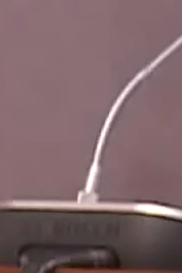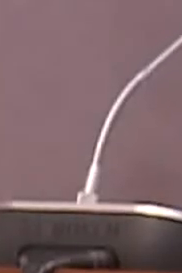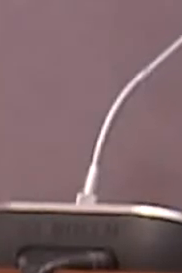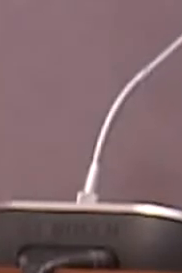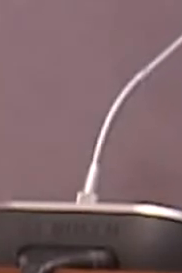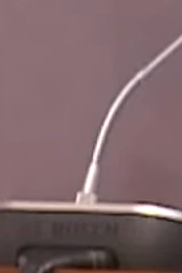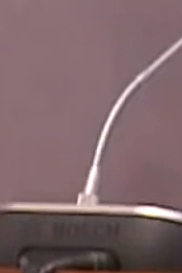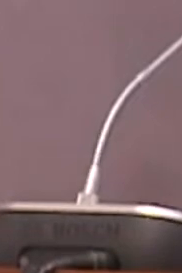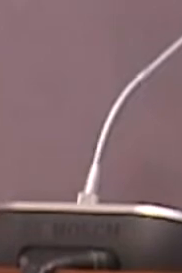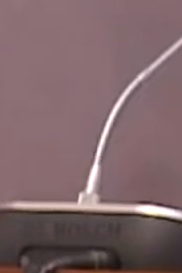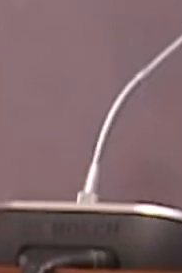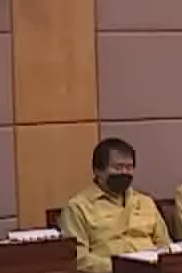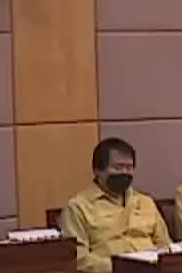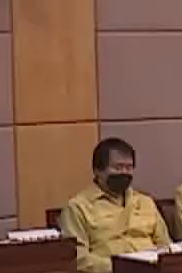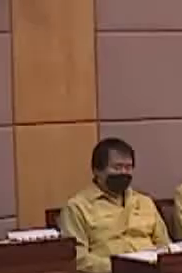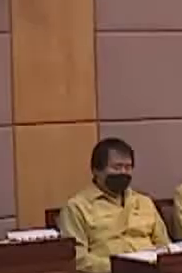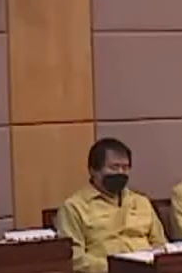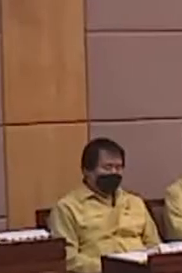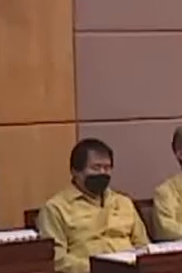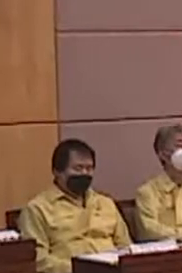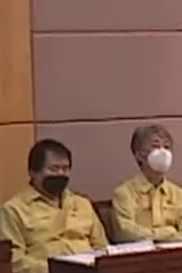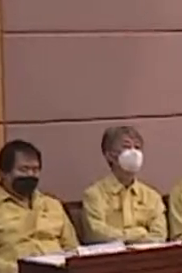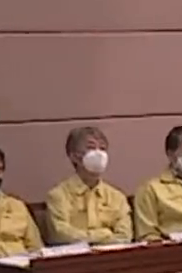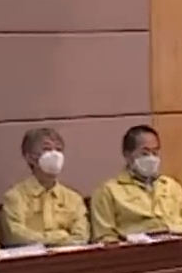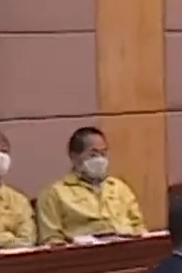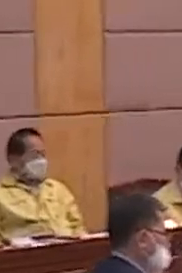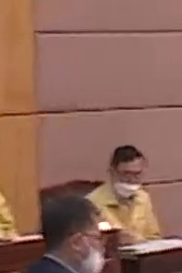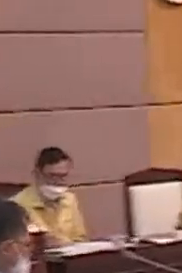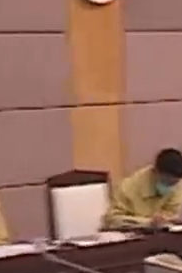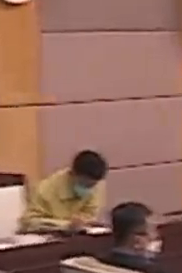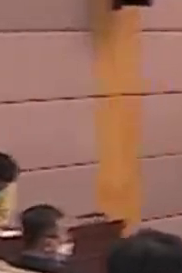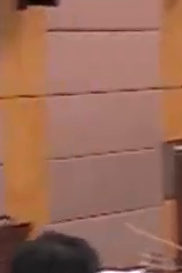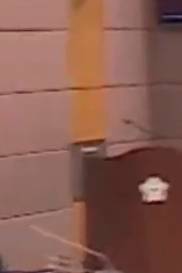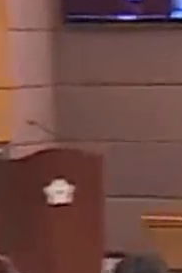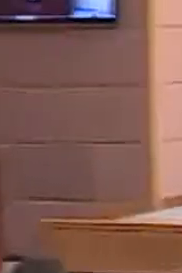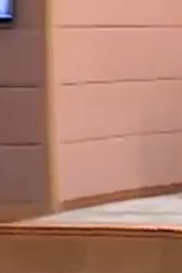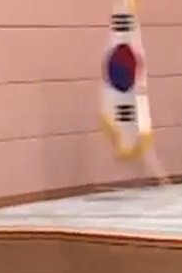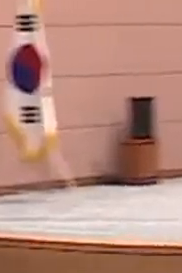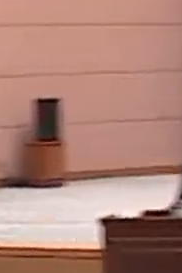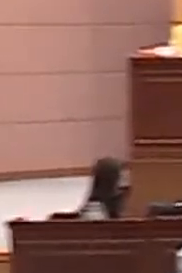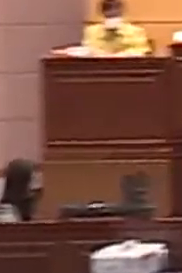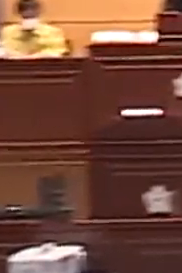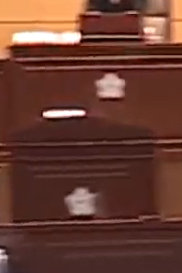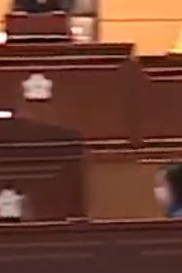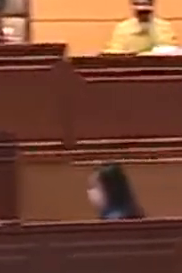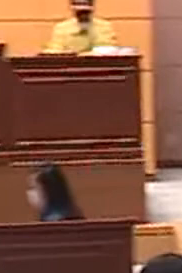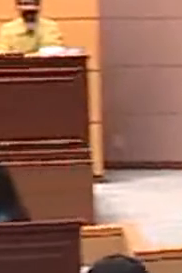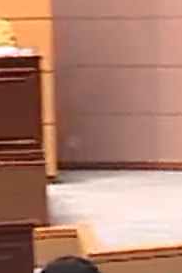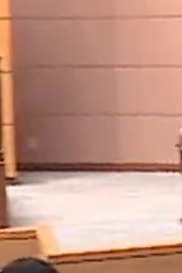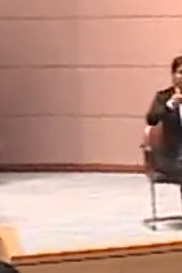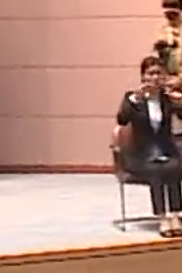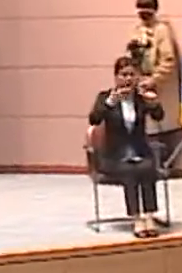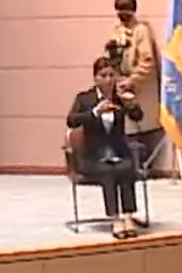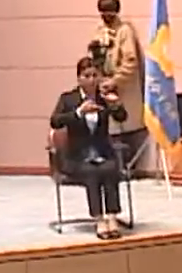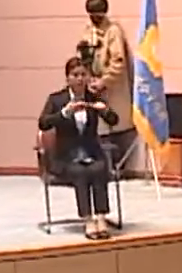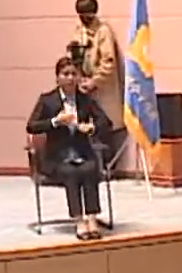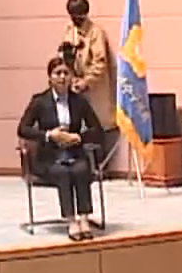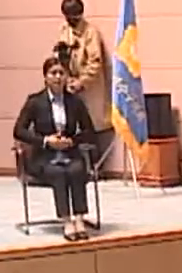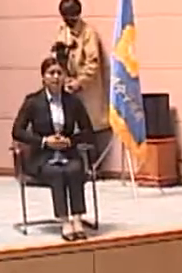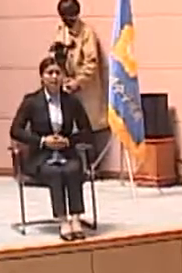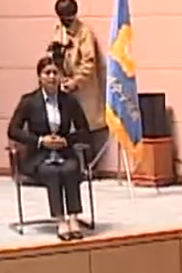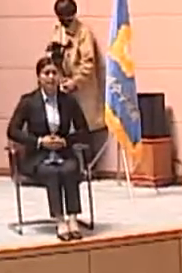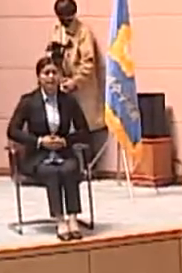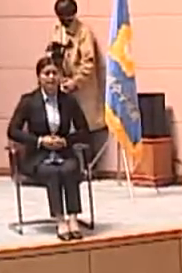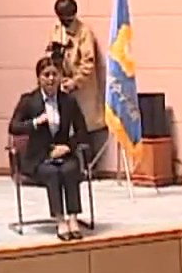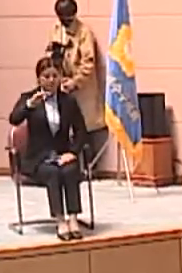있다고 우려했습니다 이를 해결하기 위한 공동주택 환경정비 에 구가 적극적으로 나설 필요가